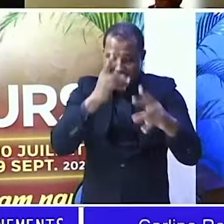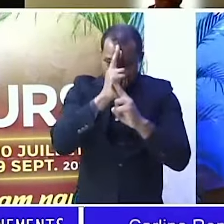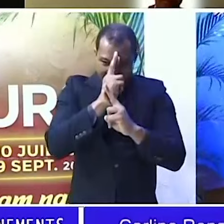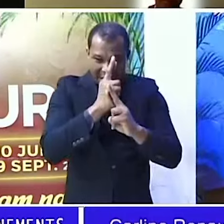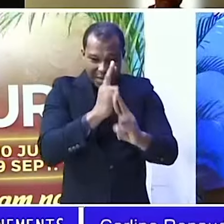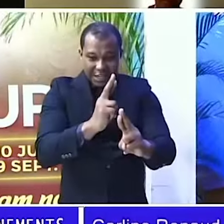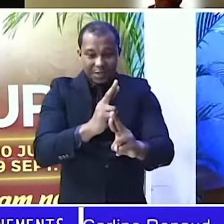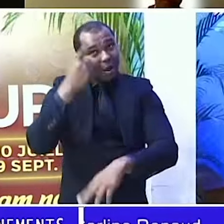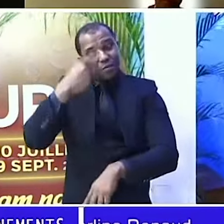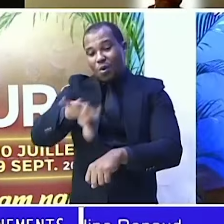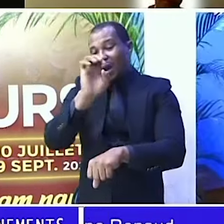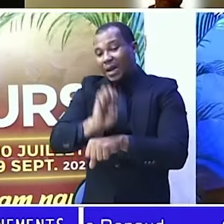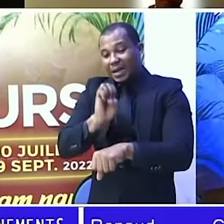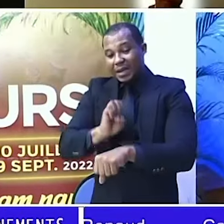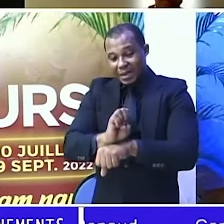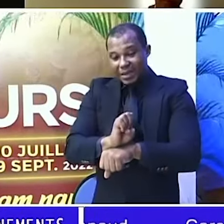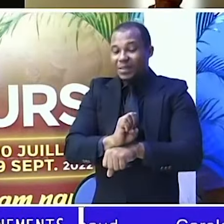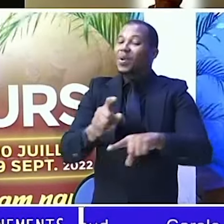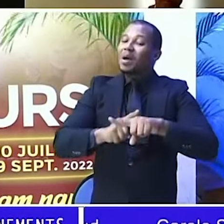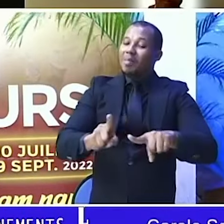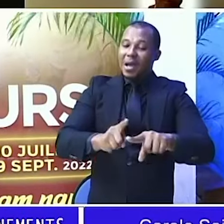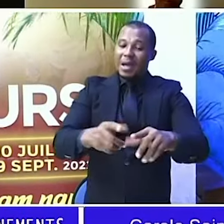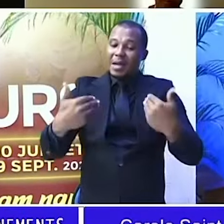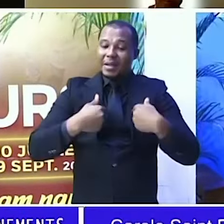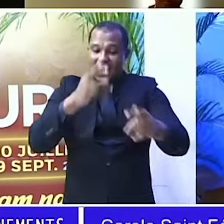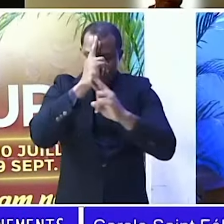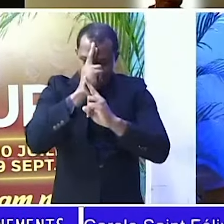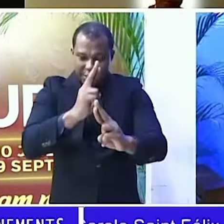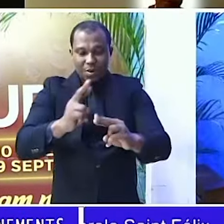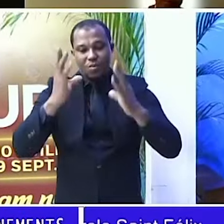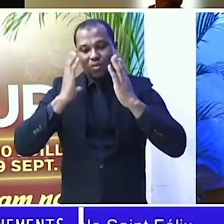même l'église là, il faut qu'on ait un respect au moins pour col.